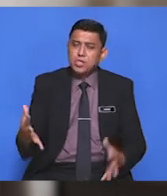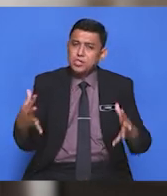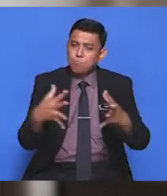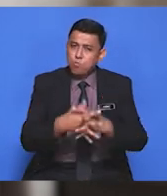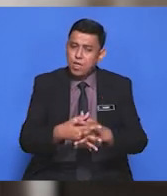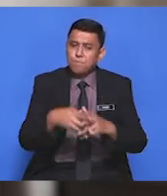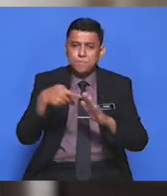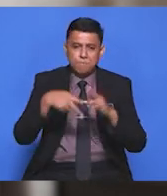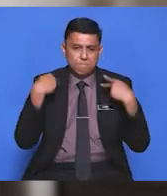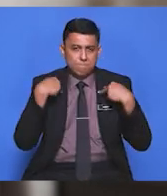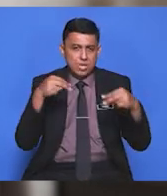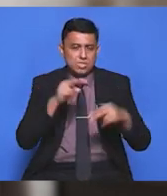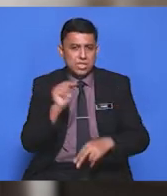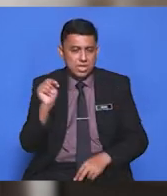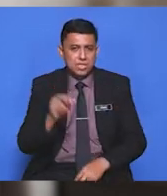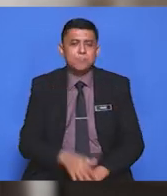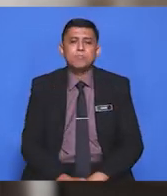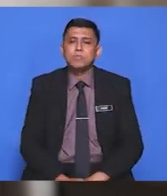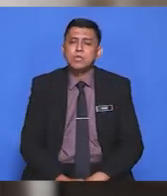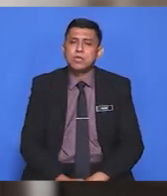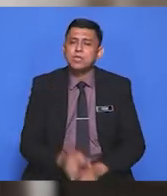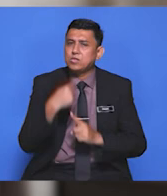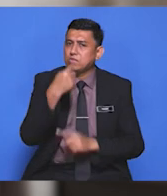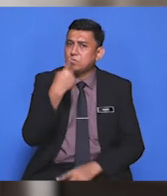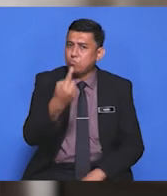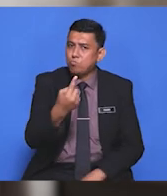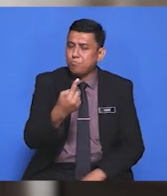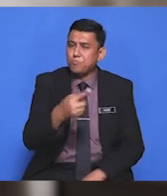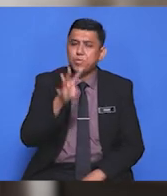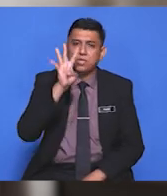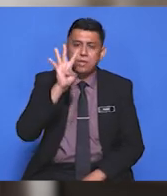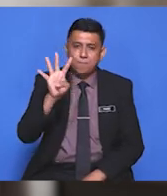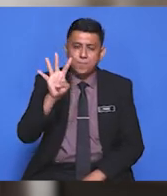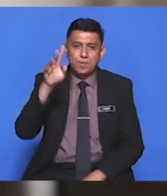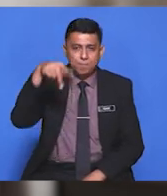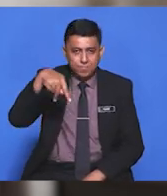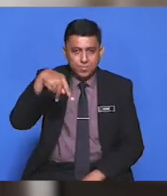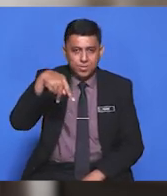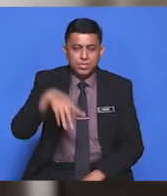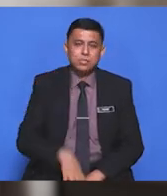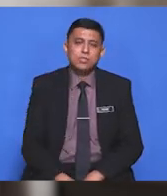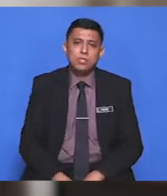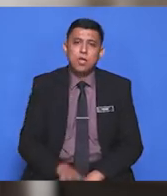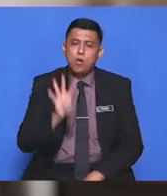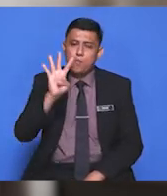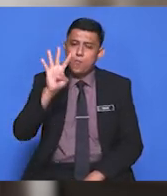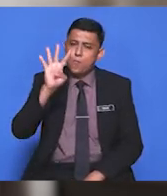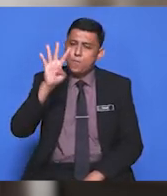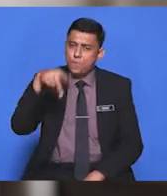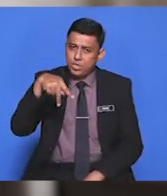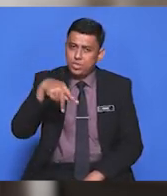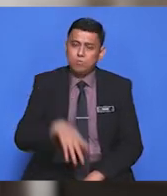pemasaran yang kita sebut sebagai 4P atau 4Ps,